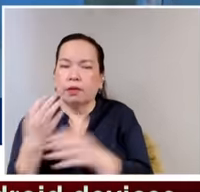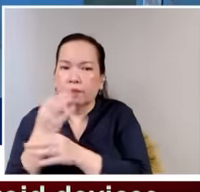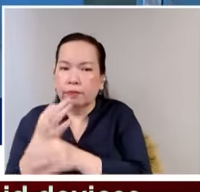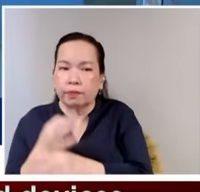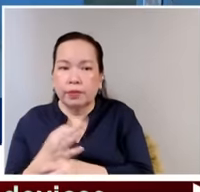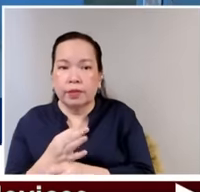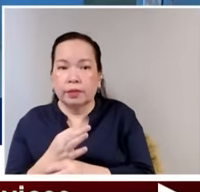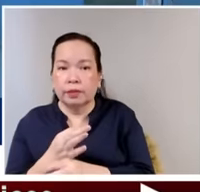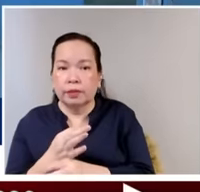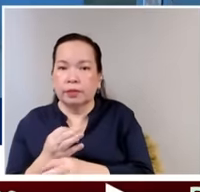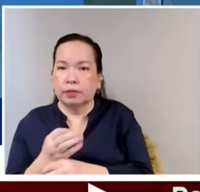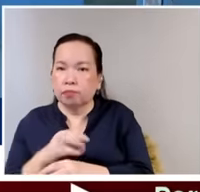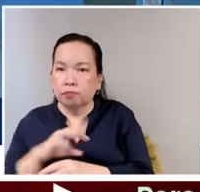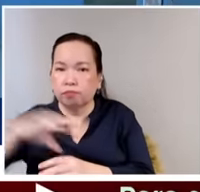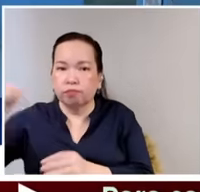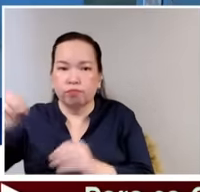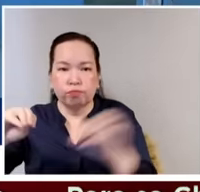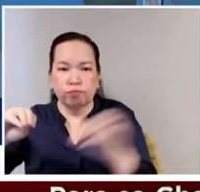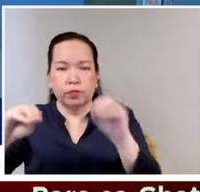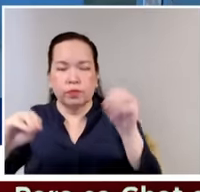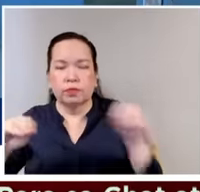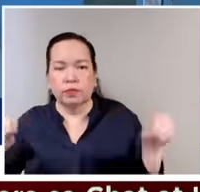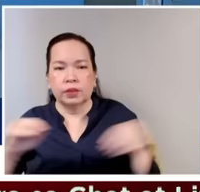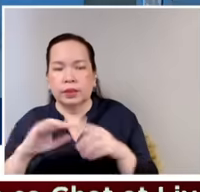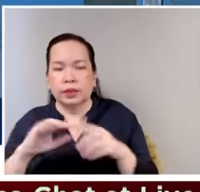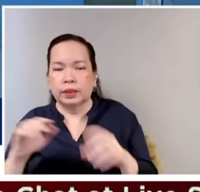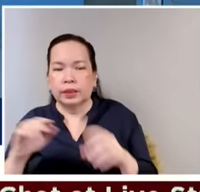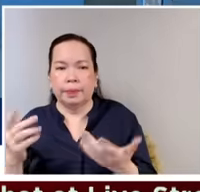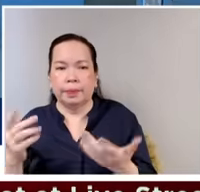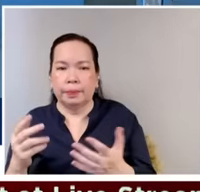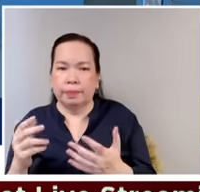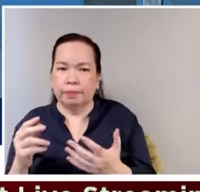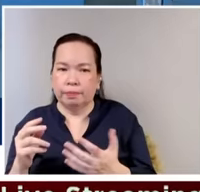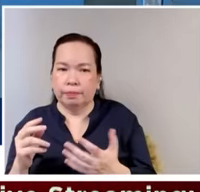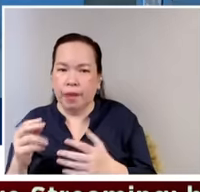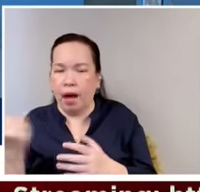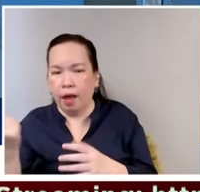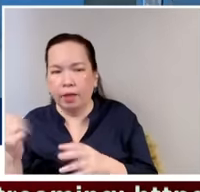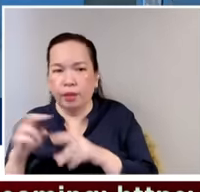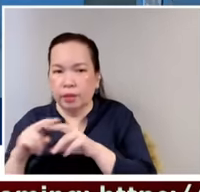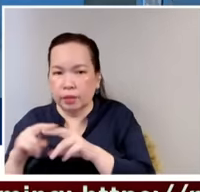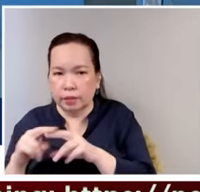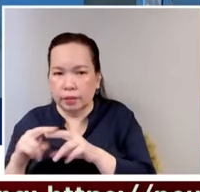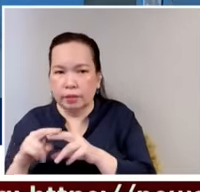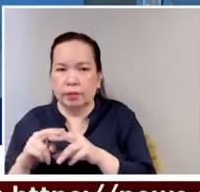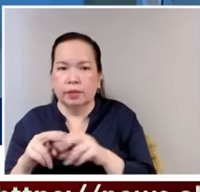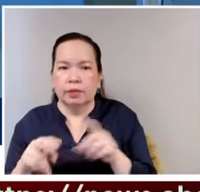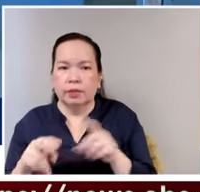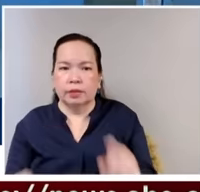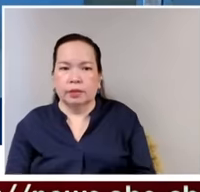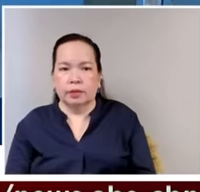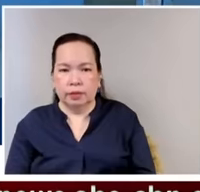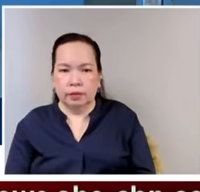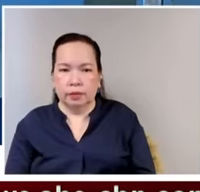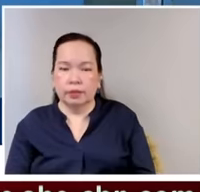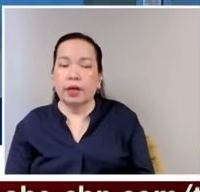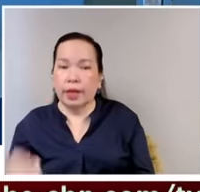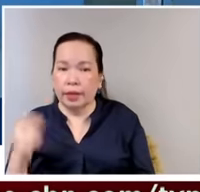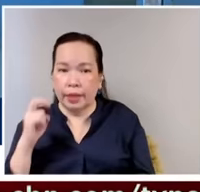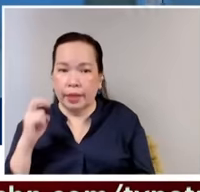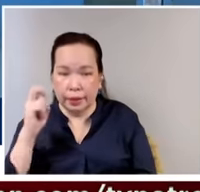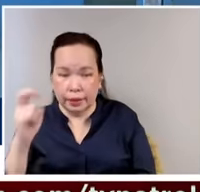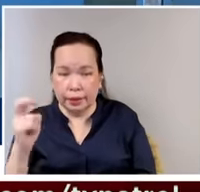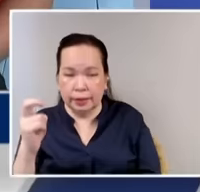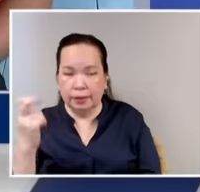pwede silang i-absorb doon, tulad nga ng North-South Commuter Railway, pati ang subway, ginagawang LRT1.